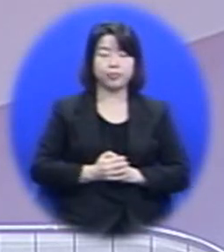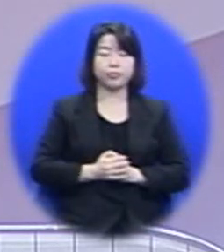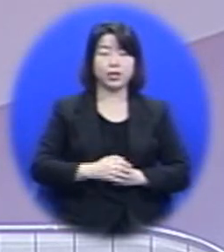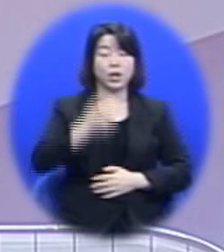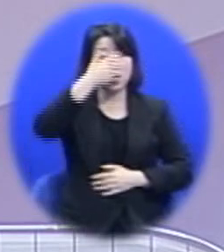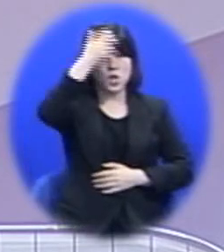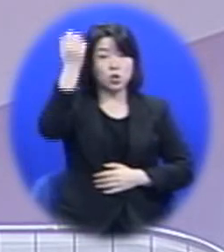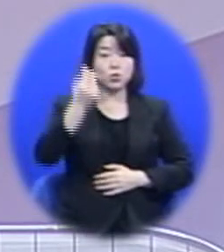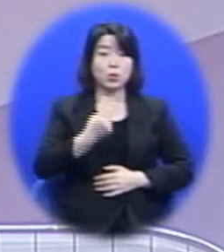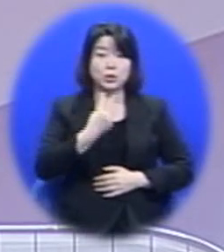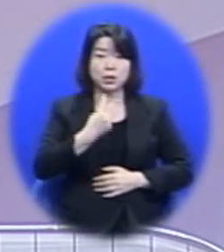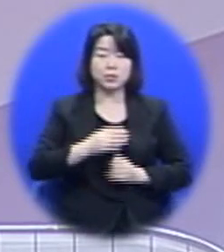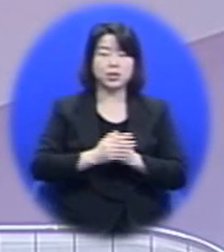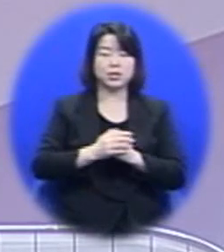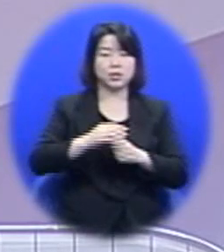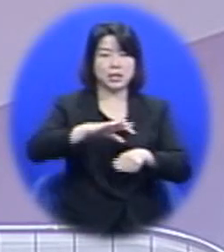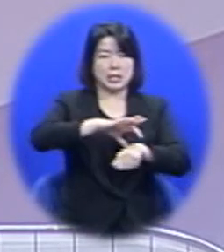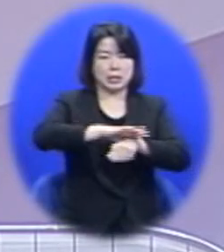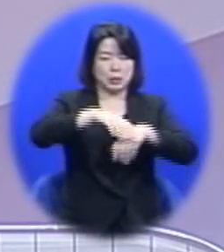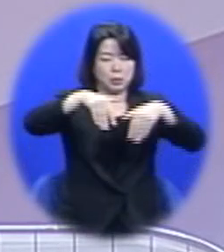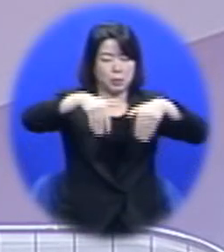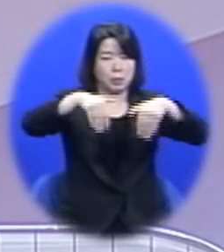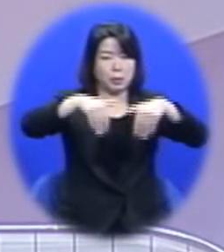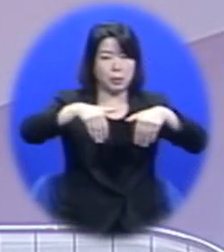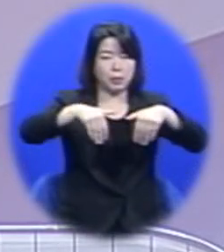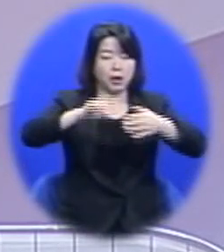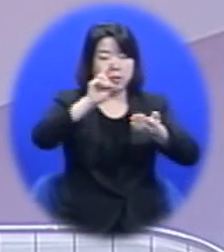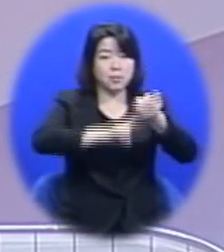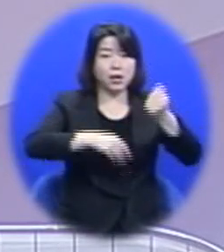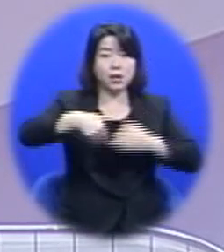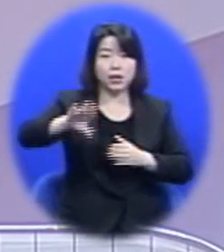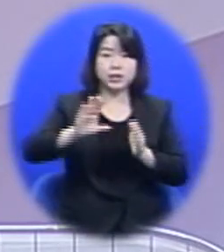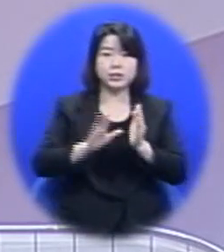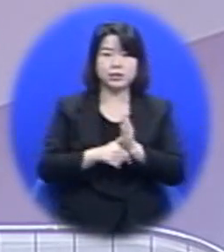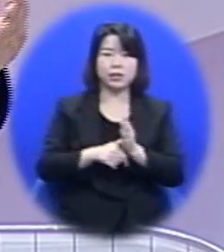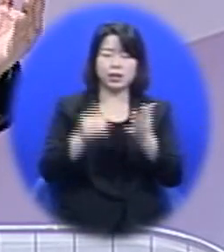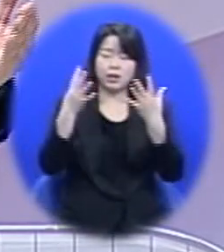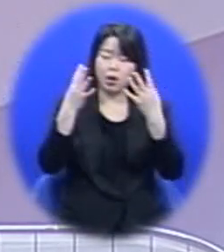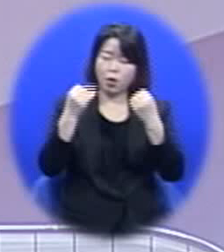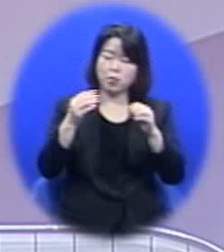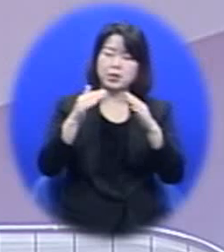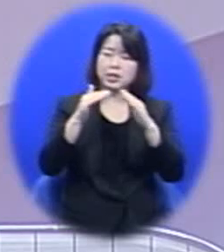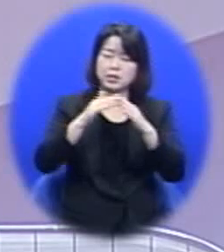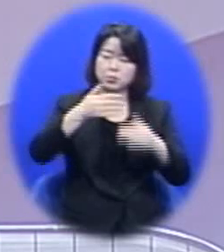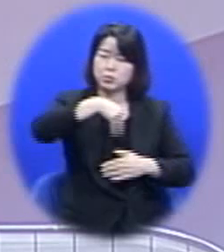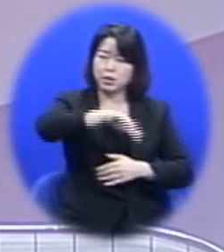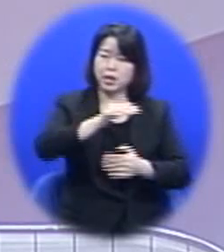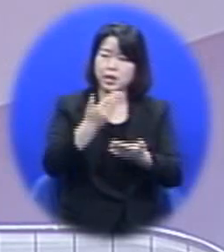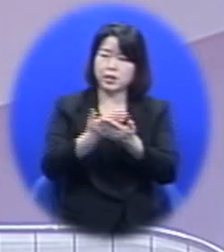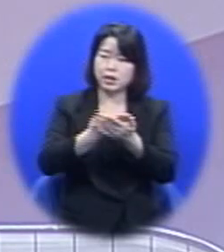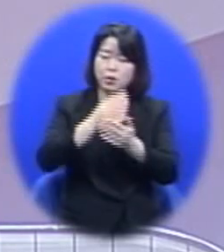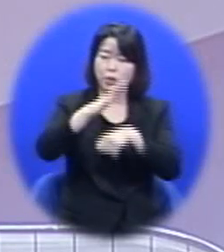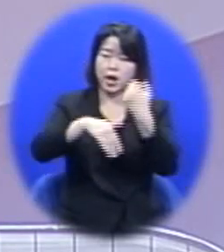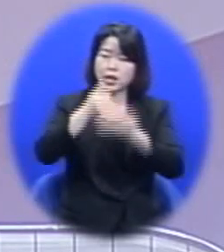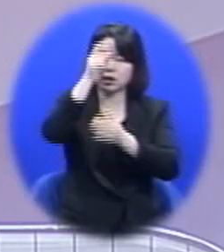요셉이 노예로 팔려갔을 때 요셉은 얼마나 집으로 보내달라고 하나님께